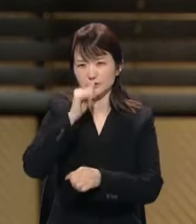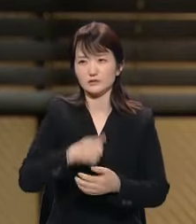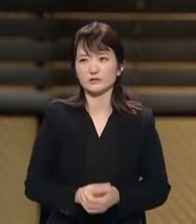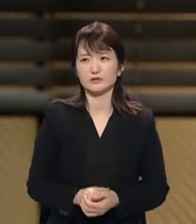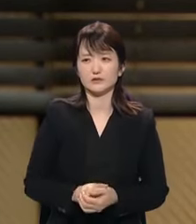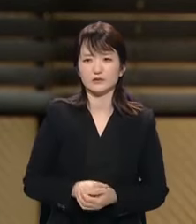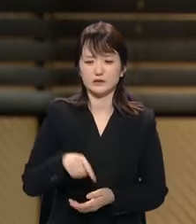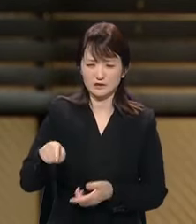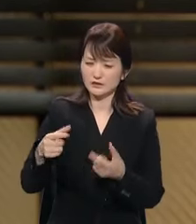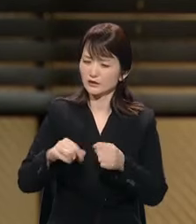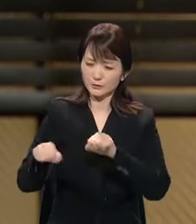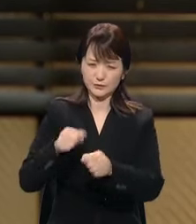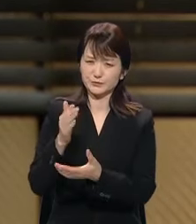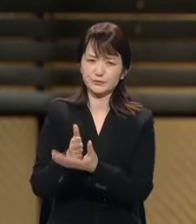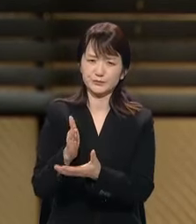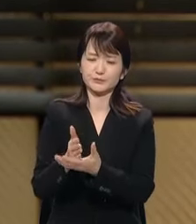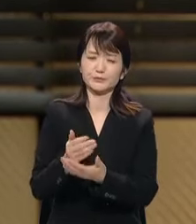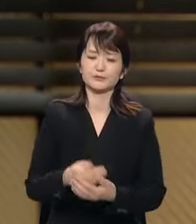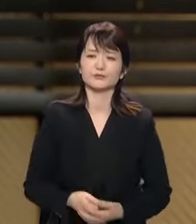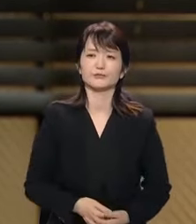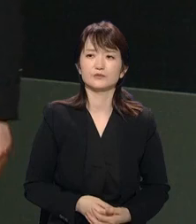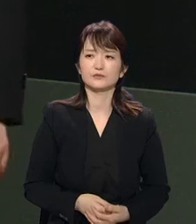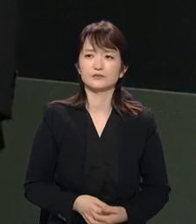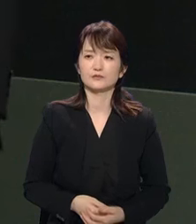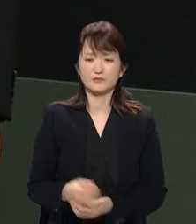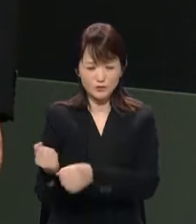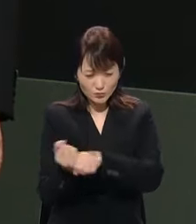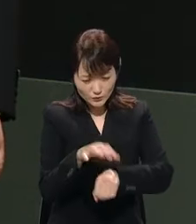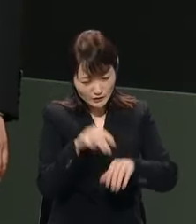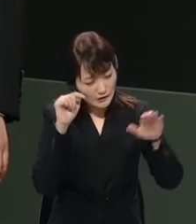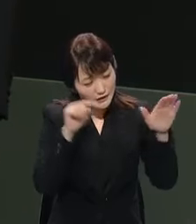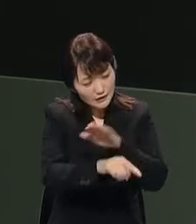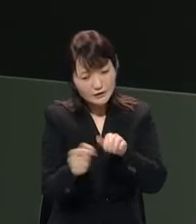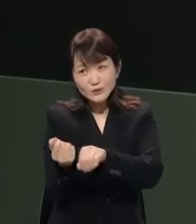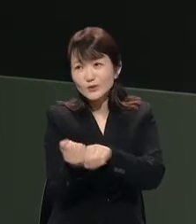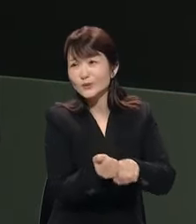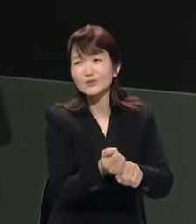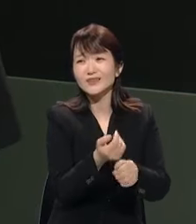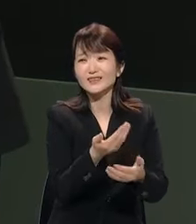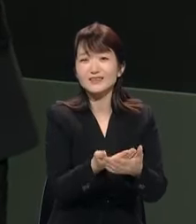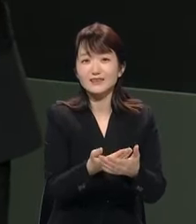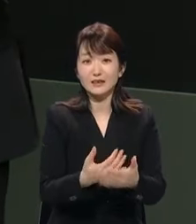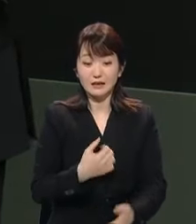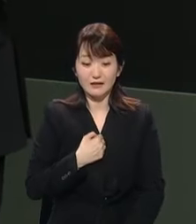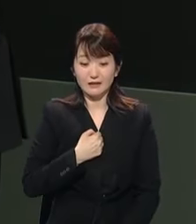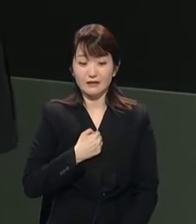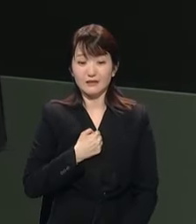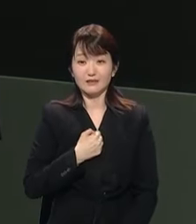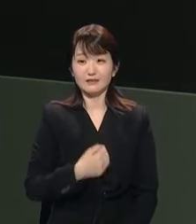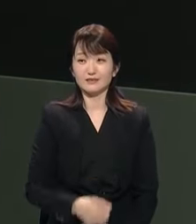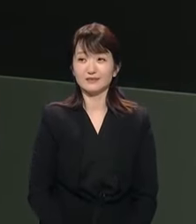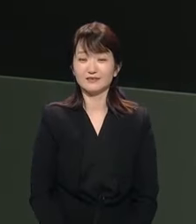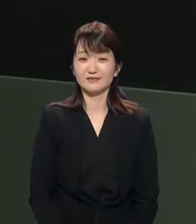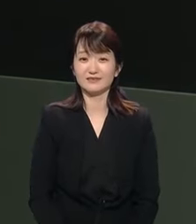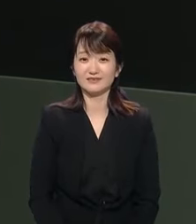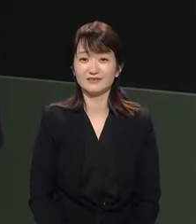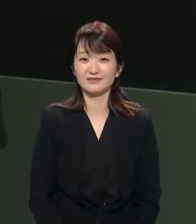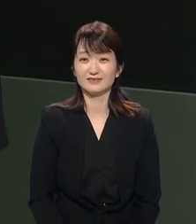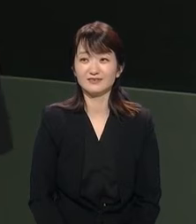다시는 저렇게 해선 안 될 것 같습니다 그러니깐요 아 골프장에 사세요 아 깜짝이 알겠 토성에서 왜